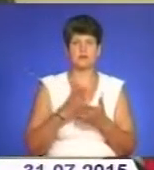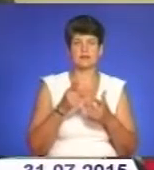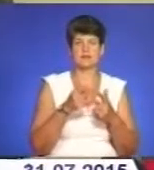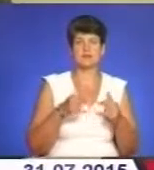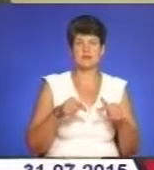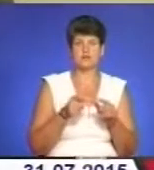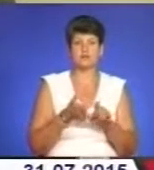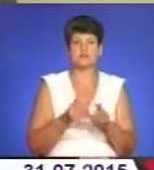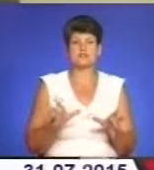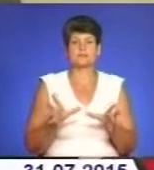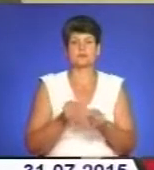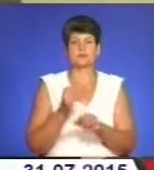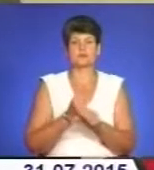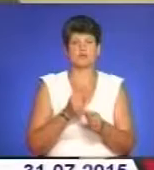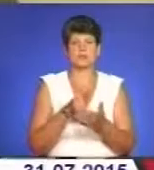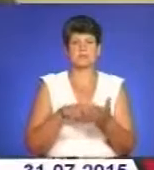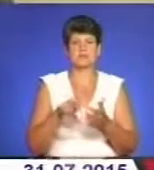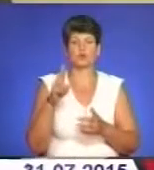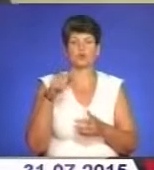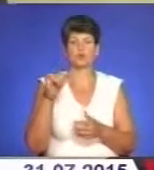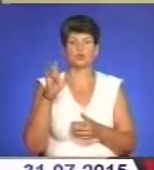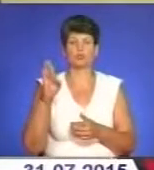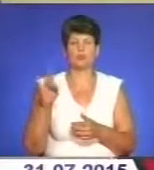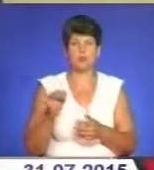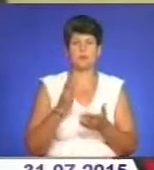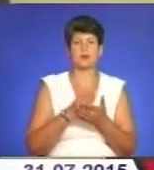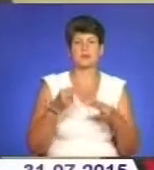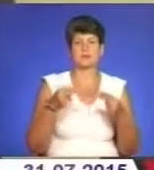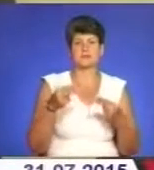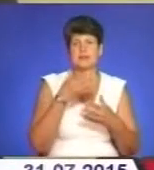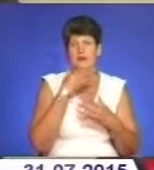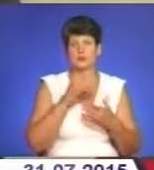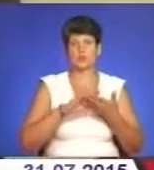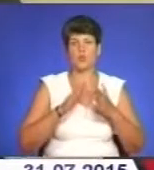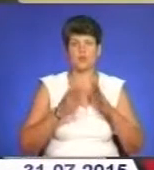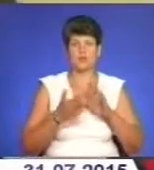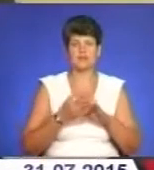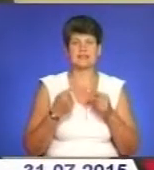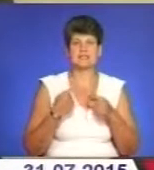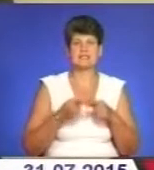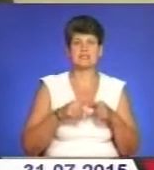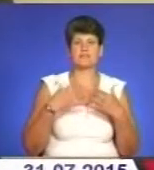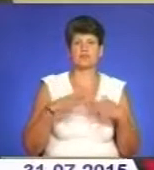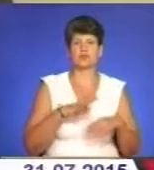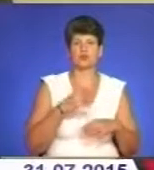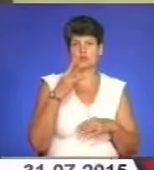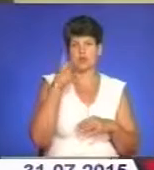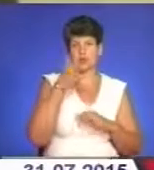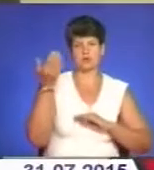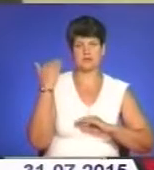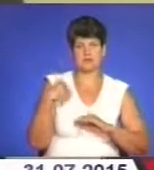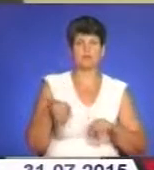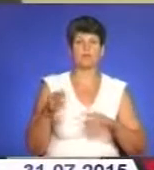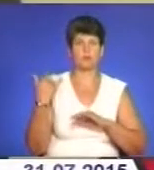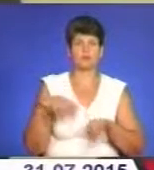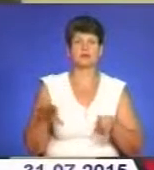dobrze współpracuje z miastem Dubno i mamy podpisaną dobrą ugodę. To już 3 roki temu była i popередньо też